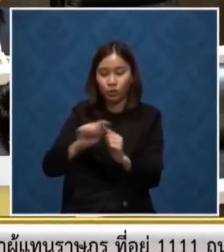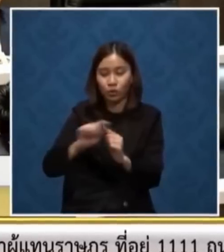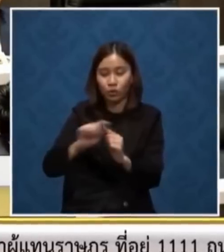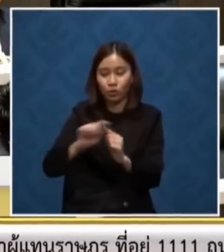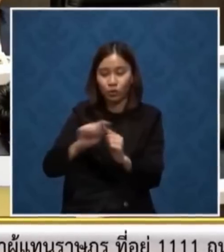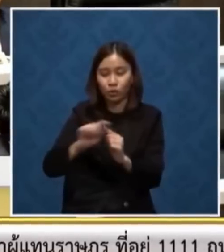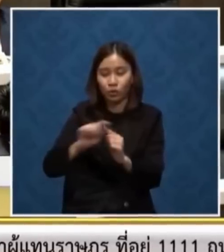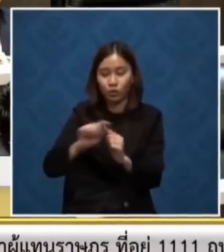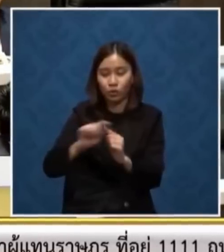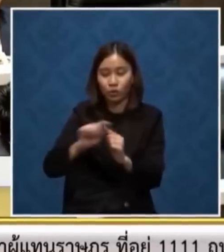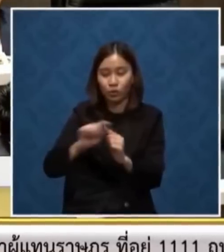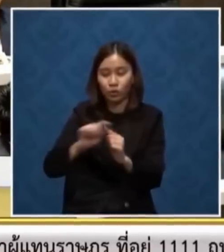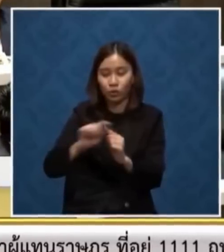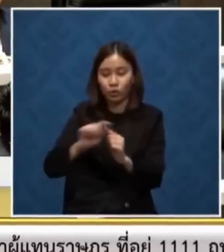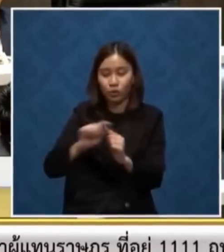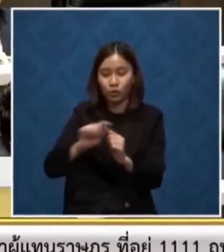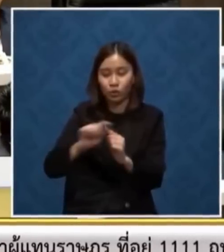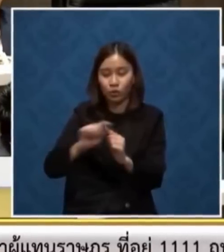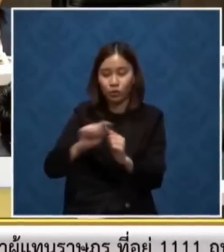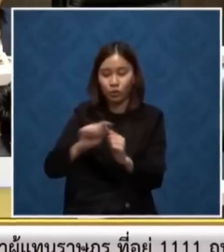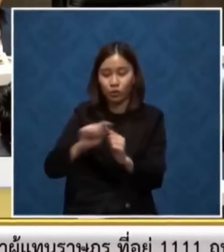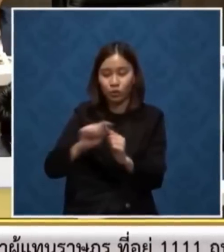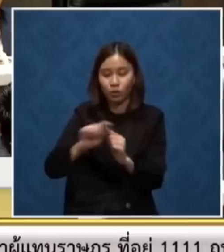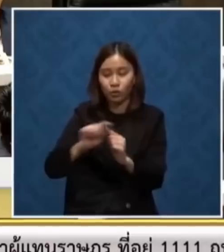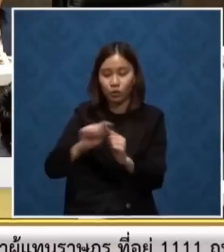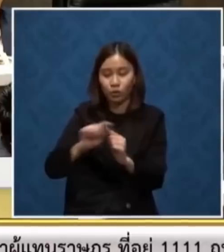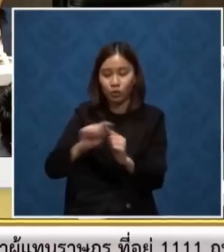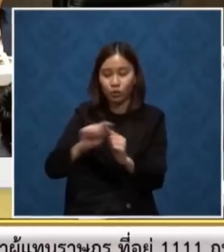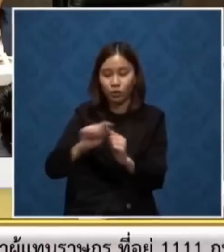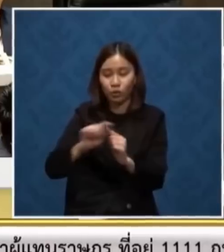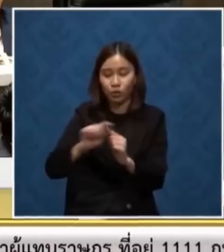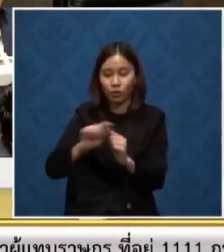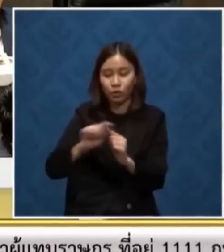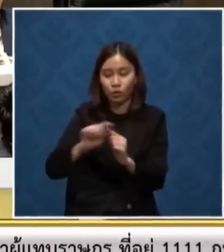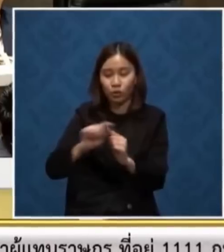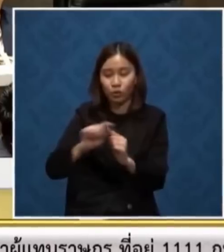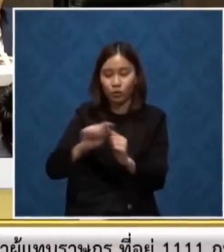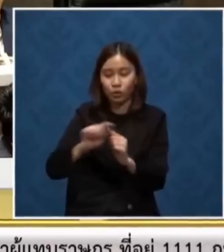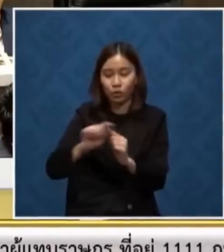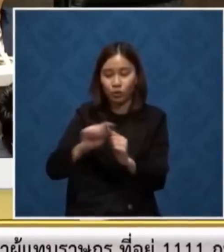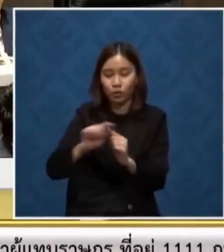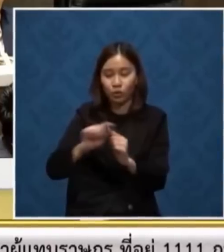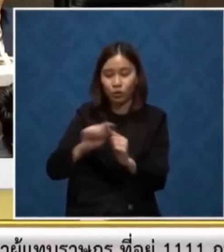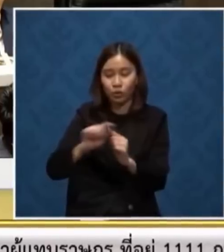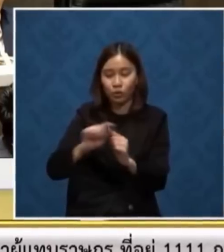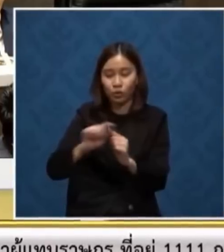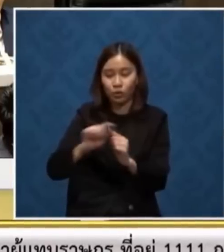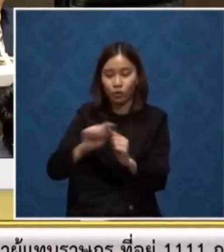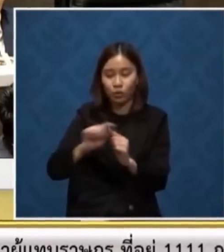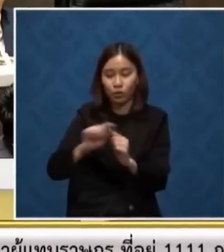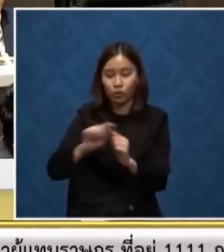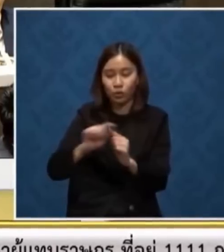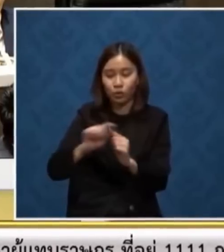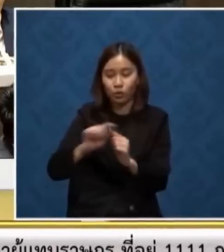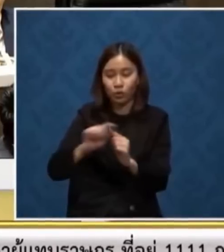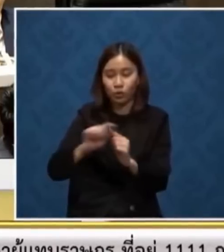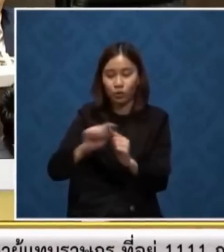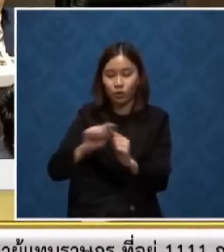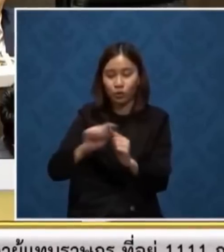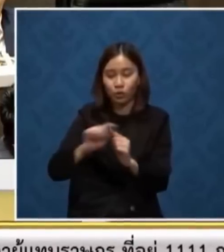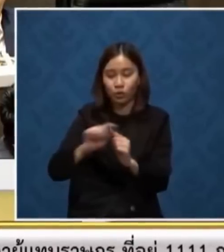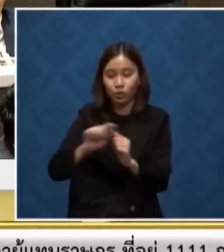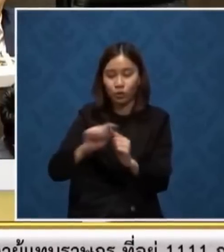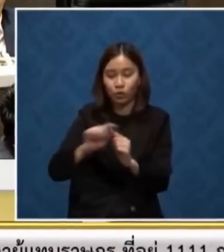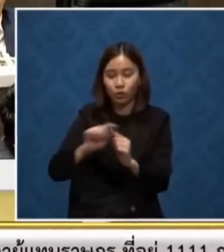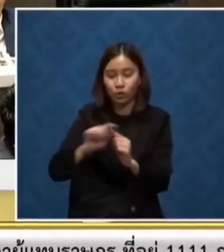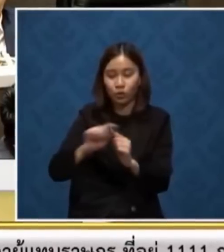ะครับแต่น่าจะตั้งขึ้นมาเพื่อผลิตเงินทอนมากกว่าสร้างไป12แห่งสุดท้ายถูกปล่อยทิ้งร้างผลาญงบ